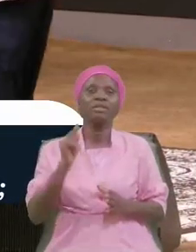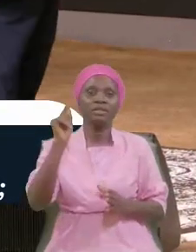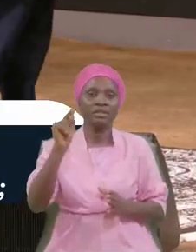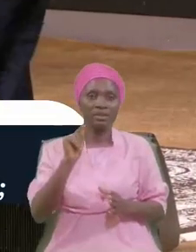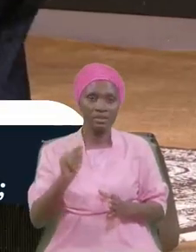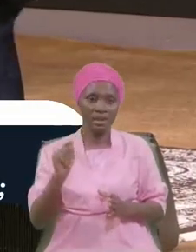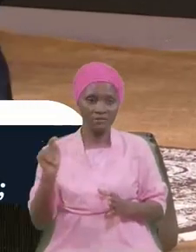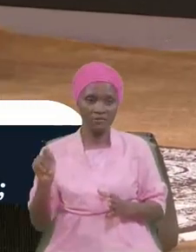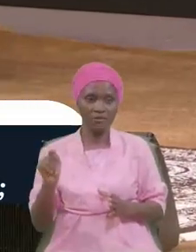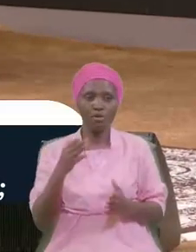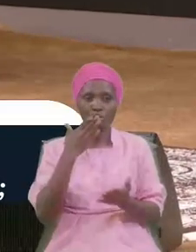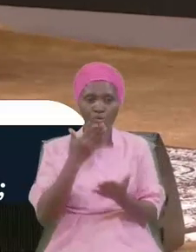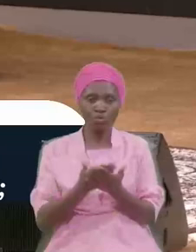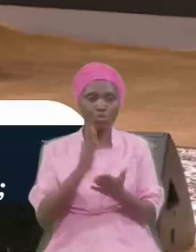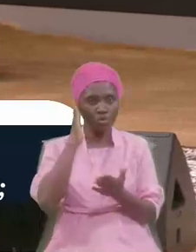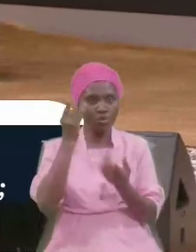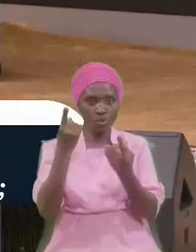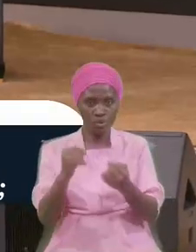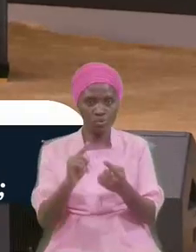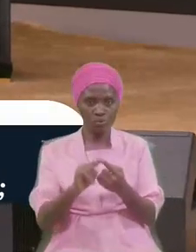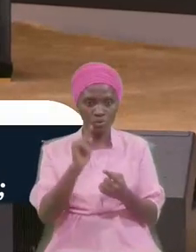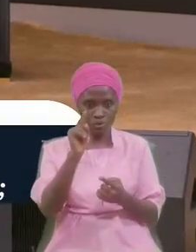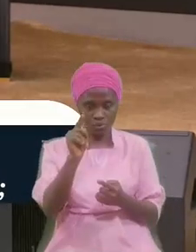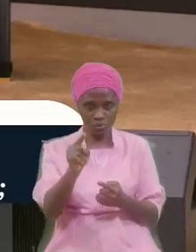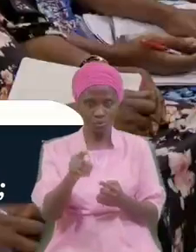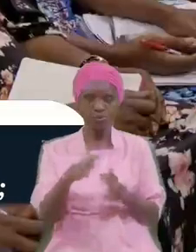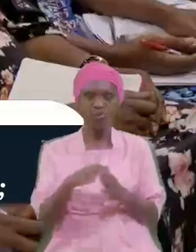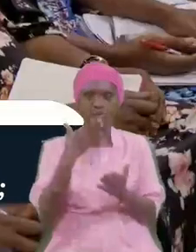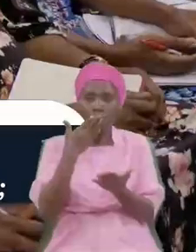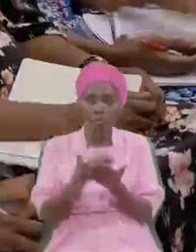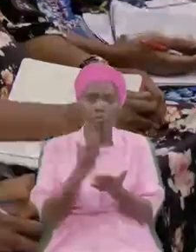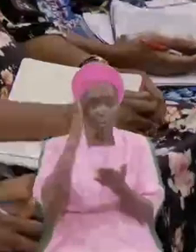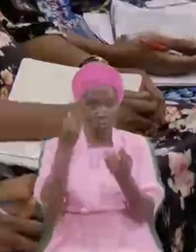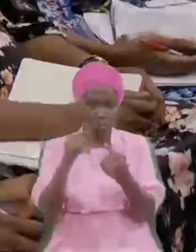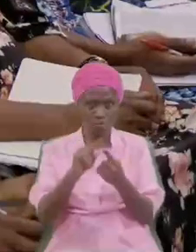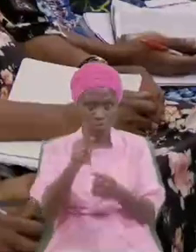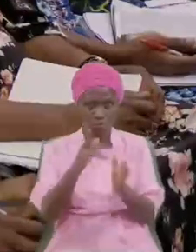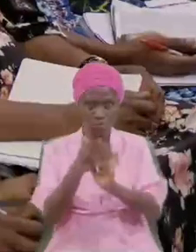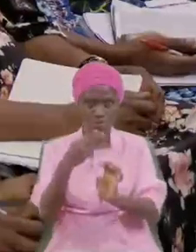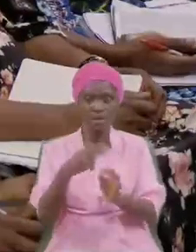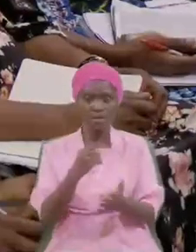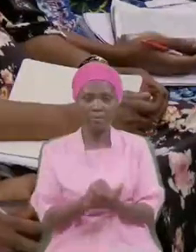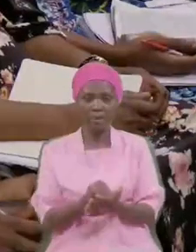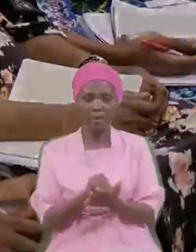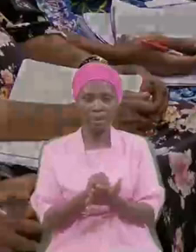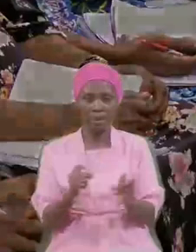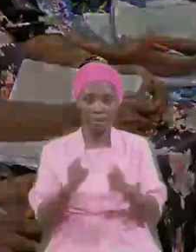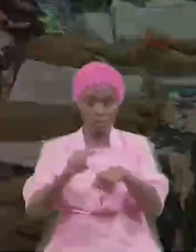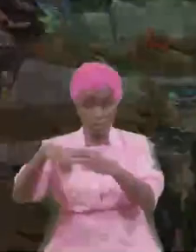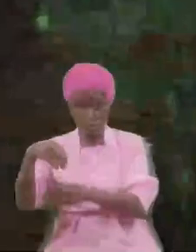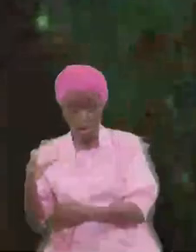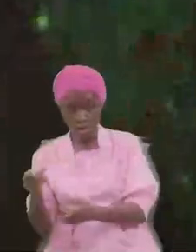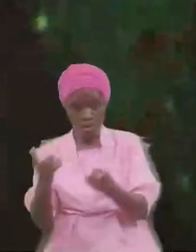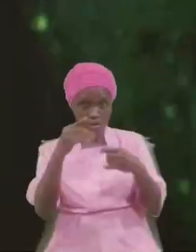bonheur. Tu jouiras ainsi du bonheur. Je jouirai ainsi du bonheur.